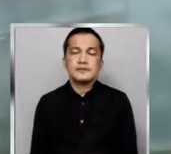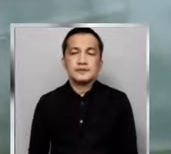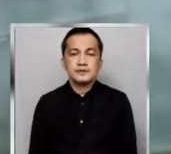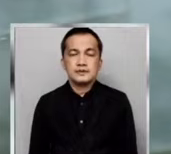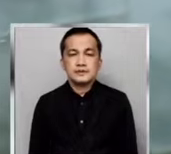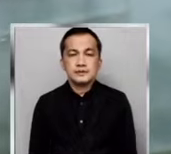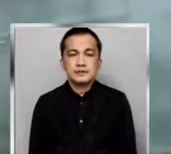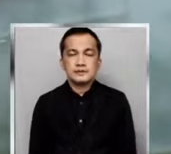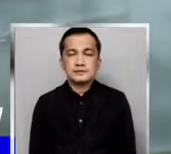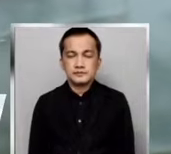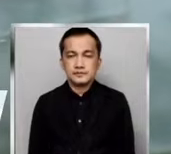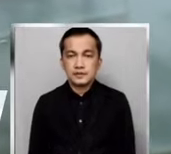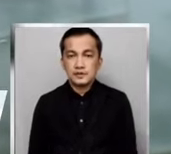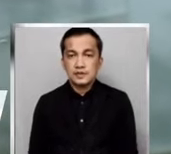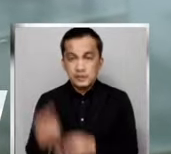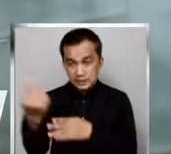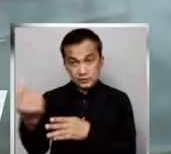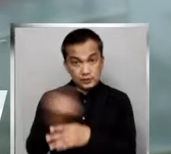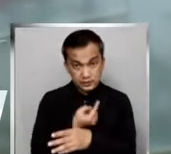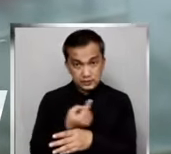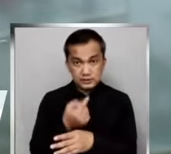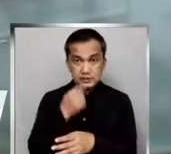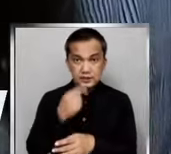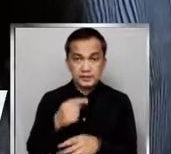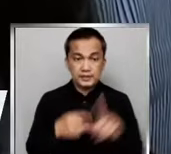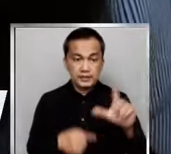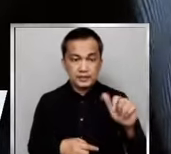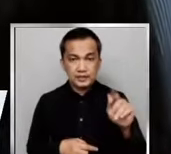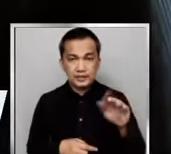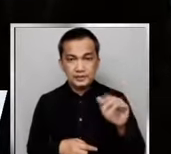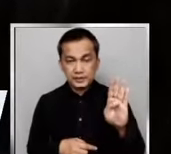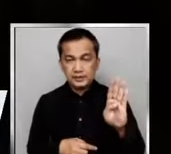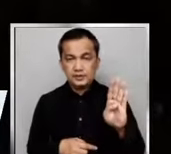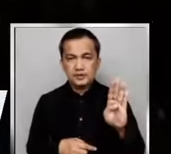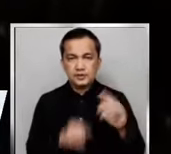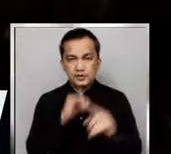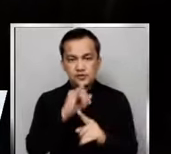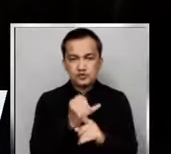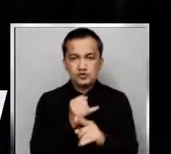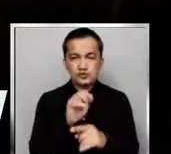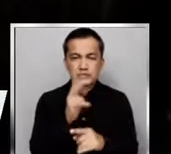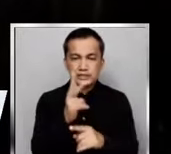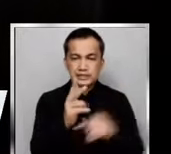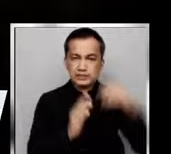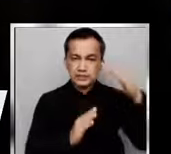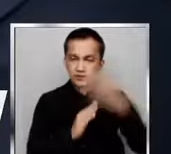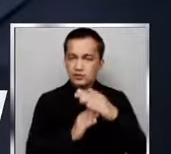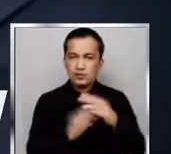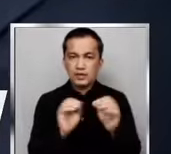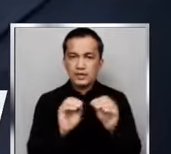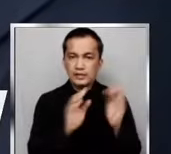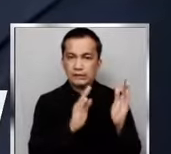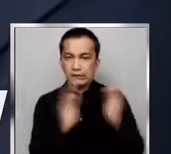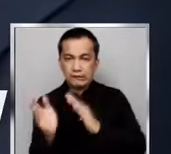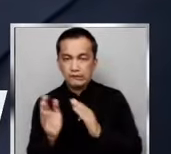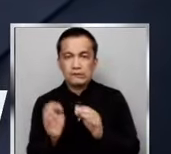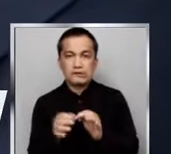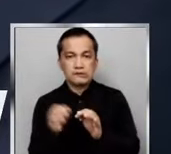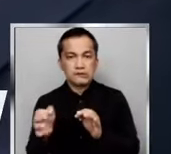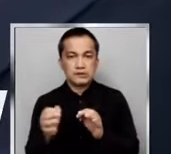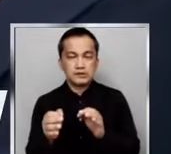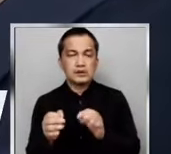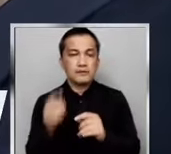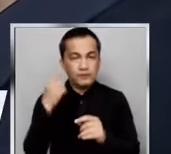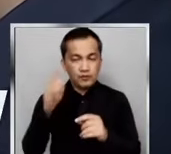Nung isang linggo lamang ang sabi ng LTFRB hanggang June 303 na lamang at wala ng Extension ang itinakda nilang deadline para sa